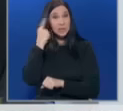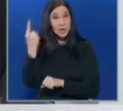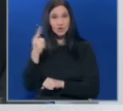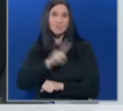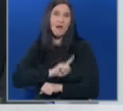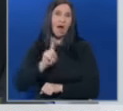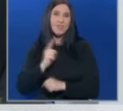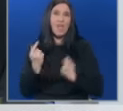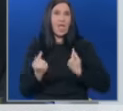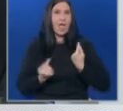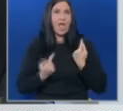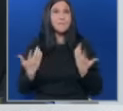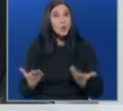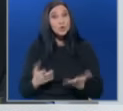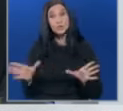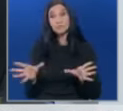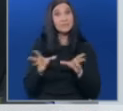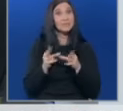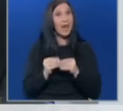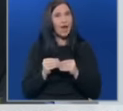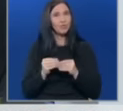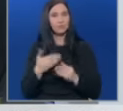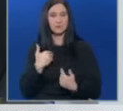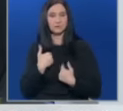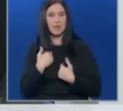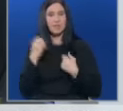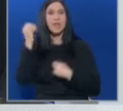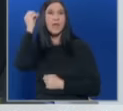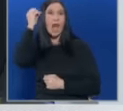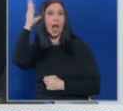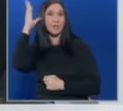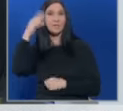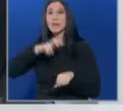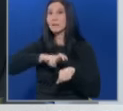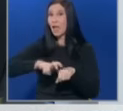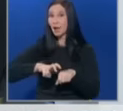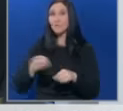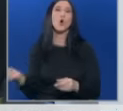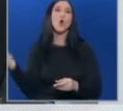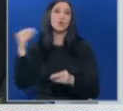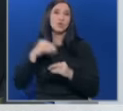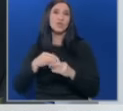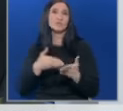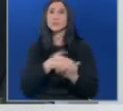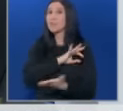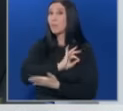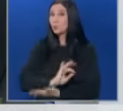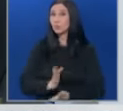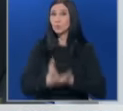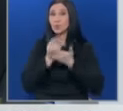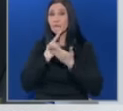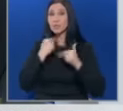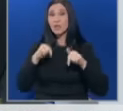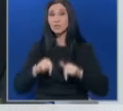а не емоция, заедно с мен и академик Денков участвахме, за да получим подкрепа